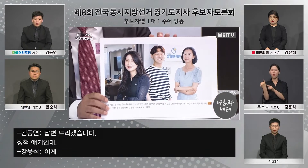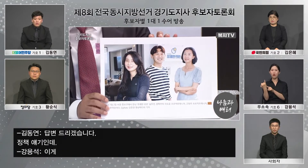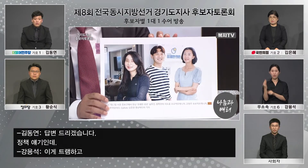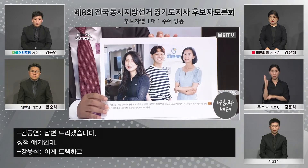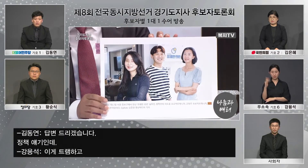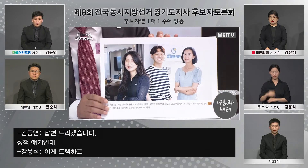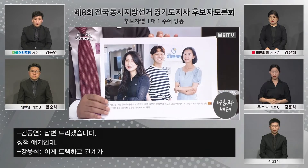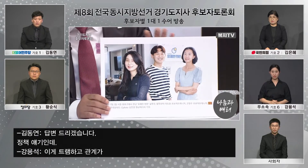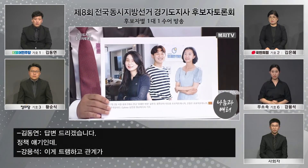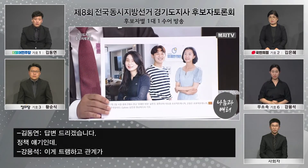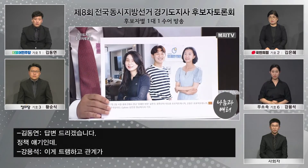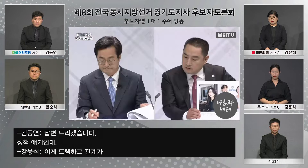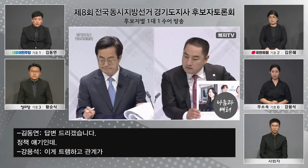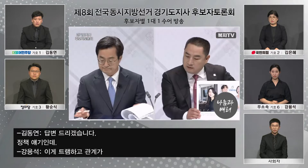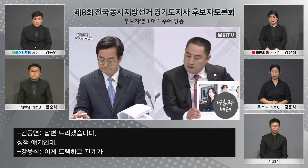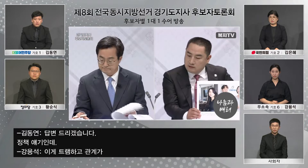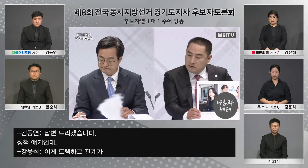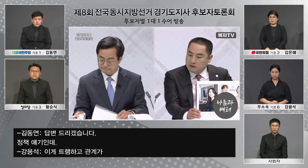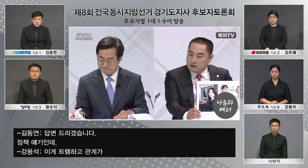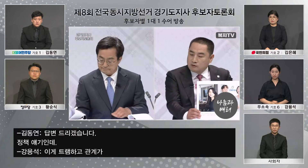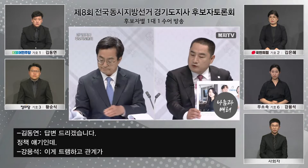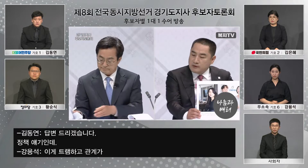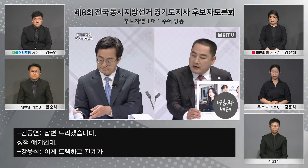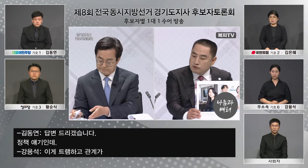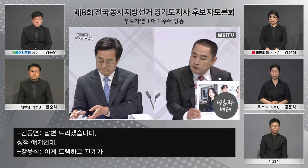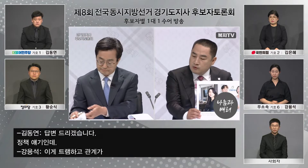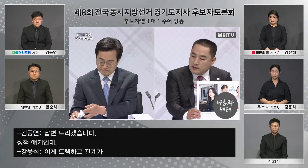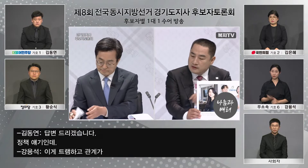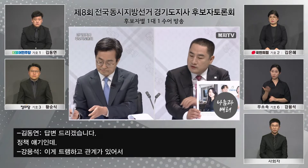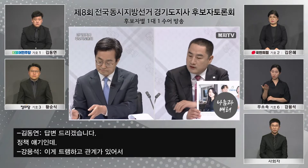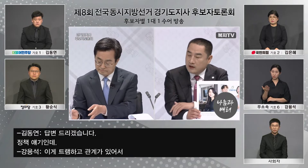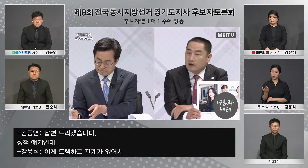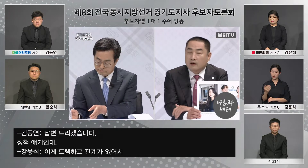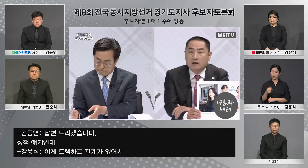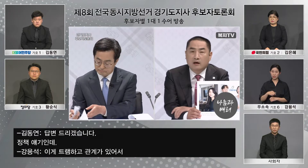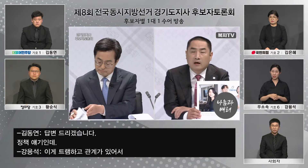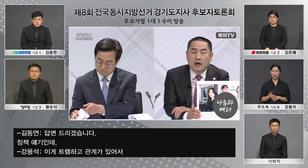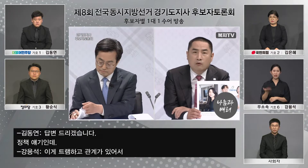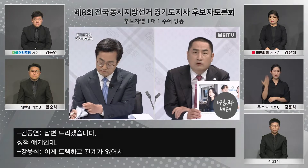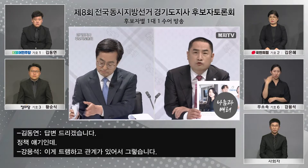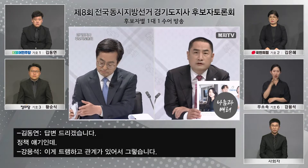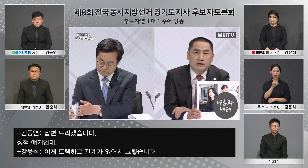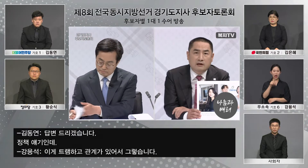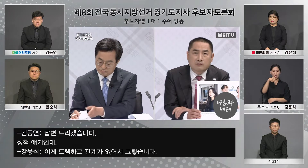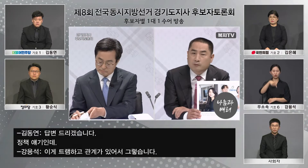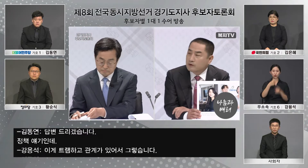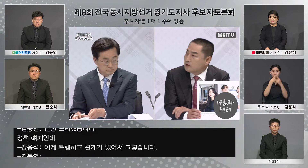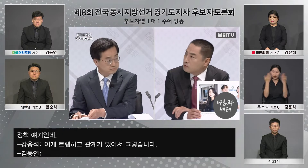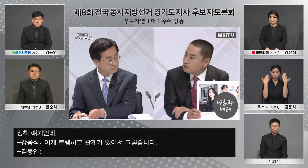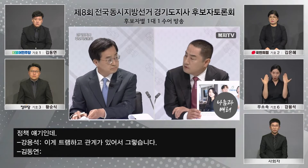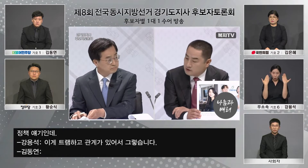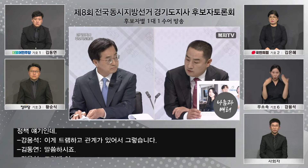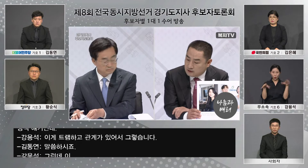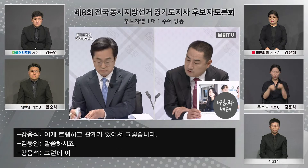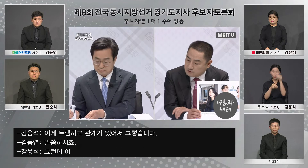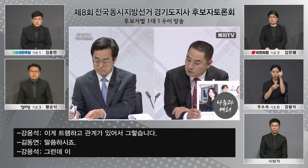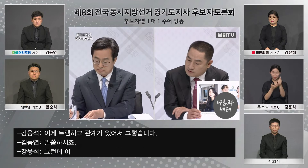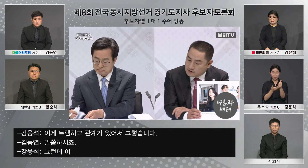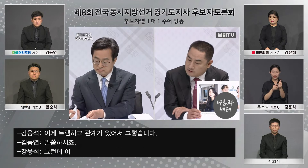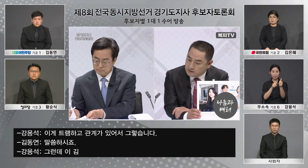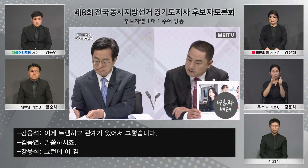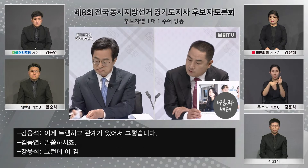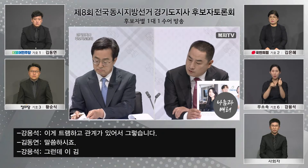말씀하시죠. 그런데 김 후보님이 아주대 총장 시절에 해외 출장을 몇 번 다녀오셨는지